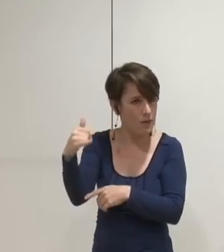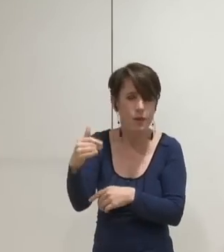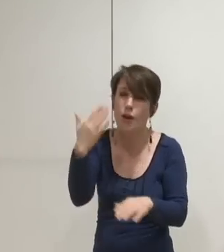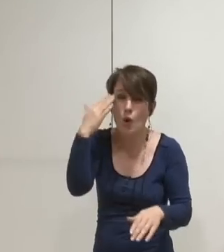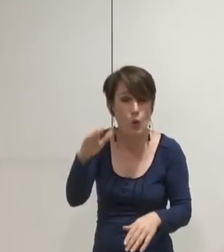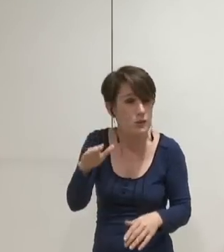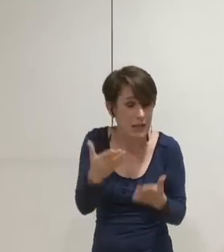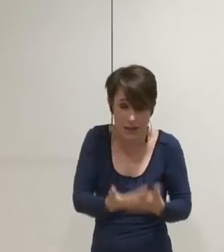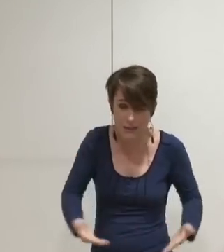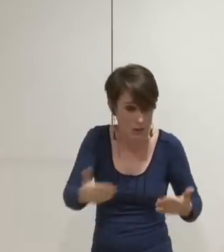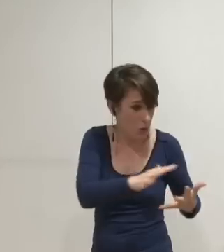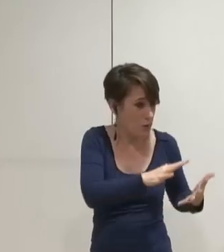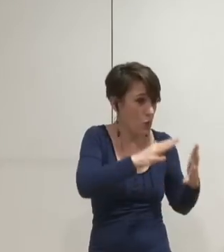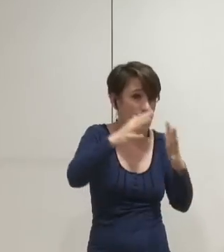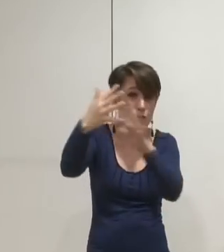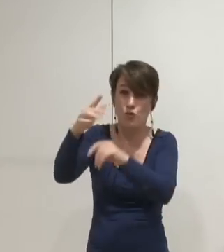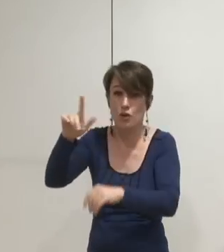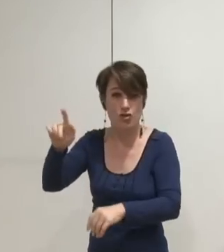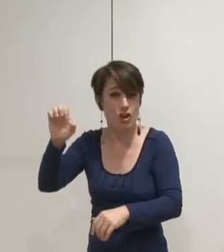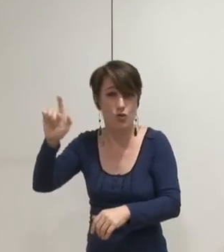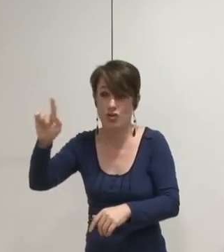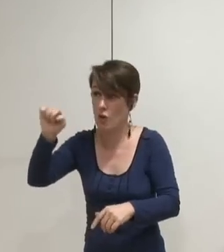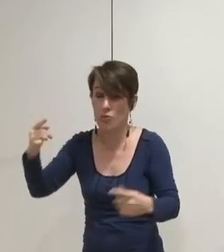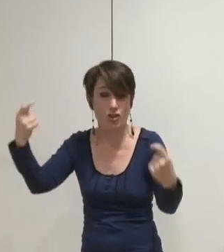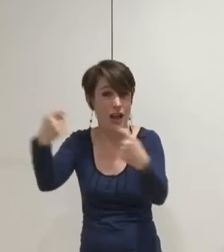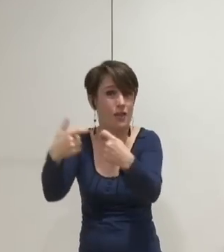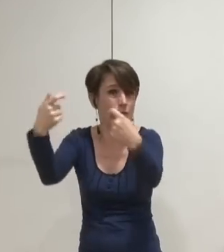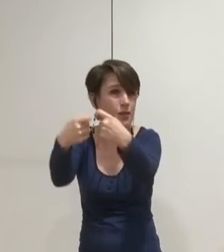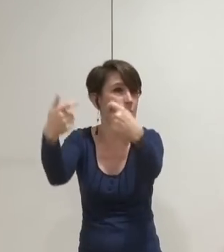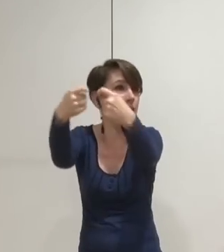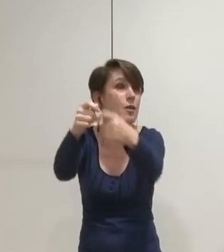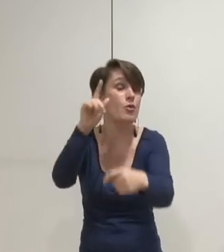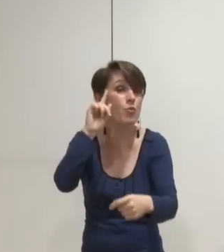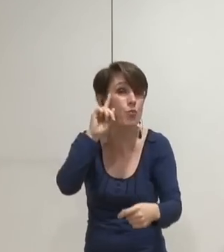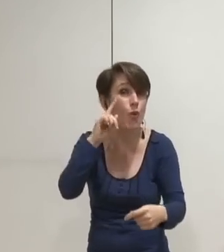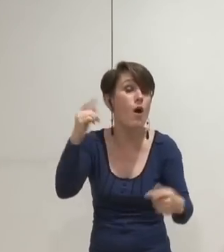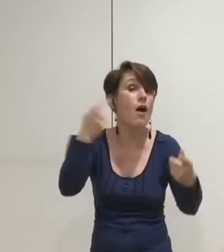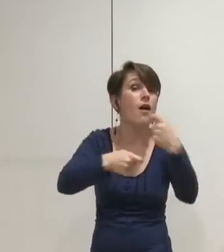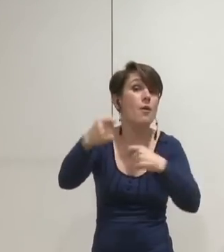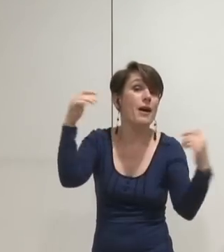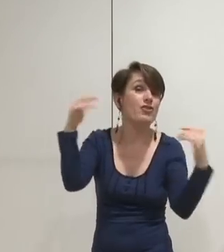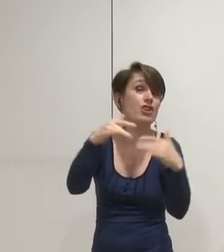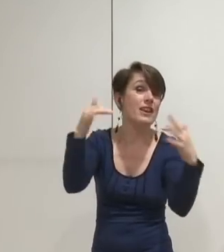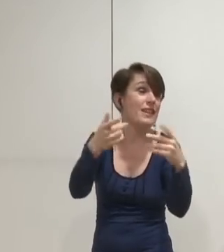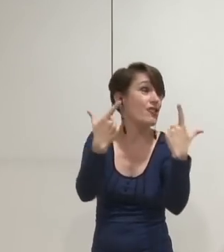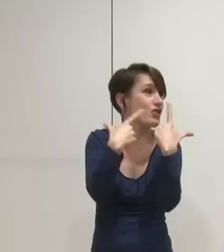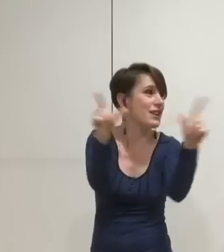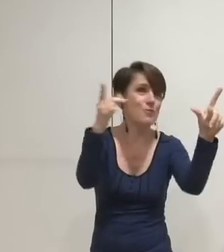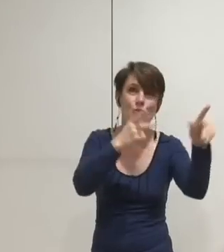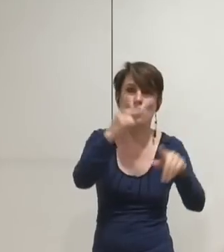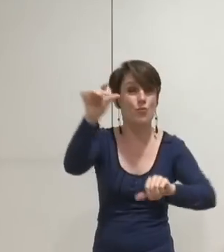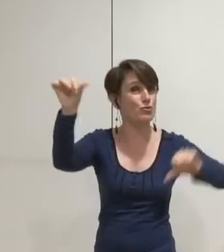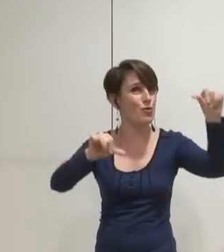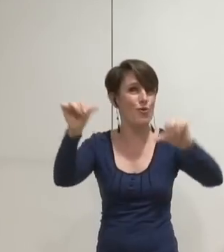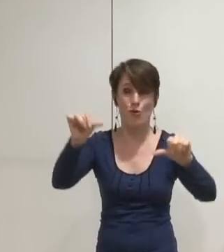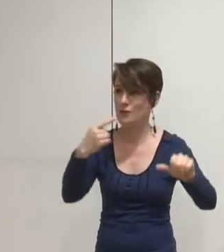qu'on le veuille ou non du fait des directives successives de libéralisation des marchés de l'énergie qui s'imposent aujourd'hui aux usagers et aux collectivités locales